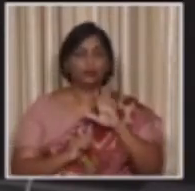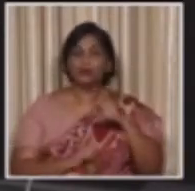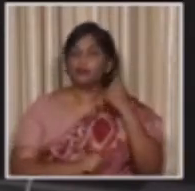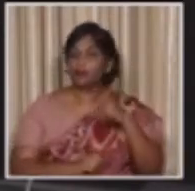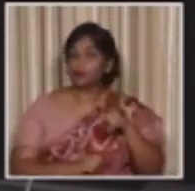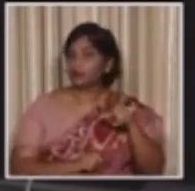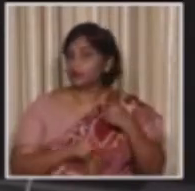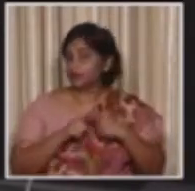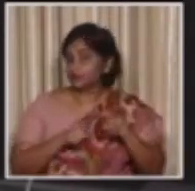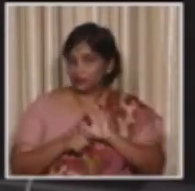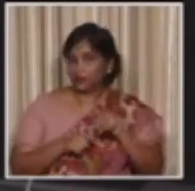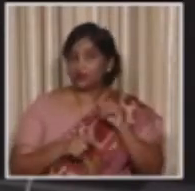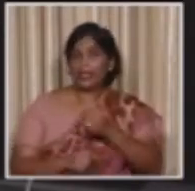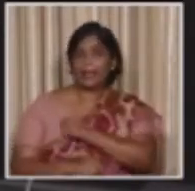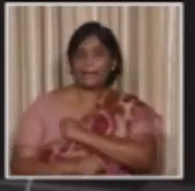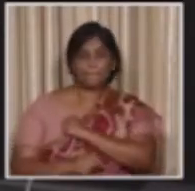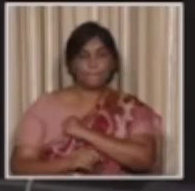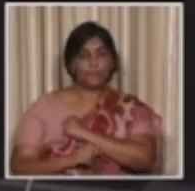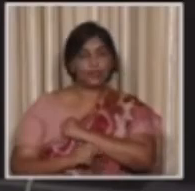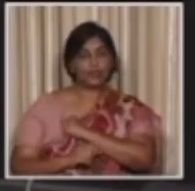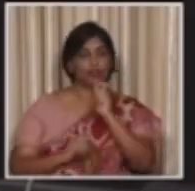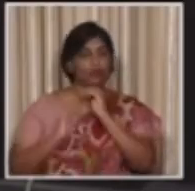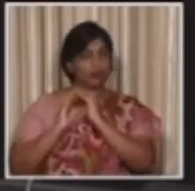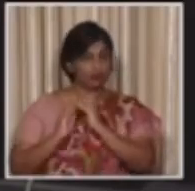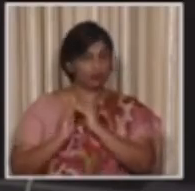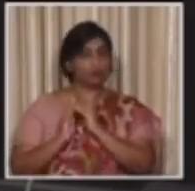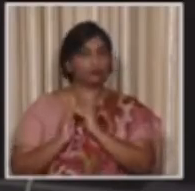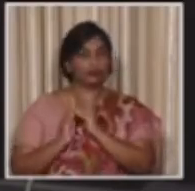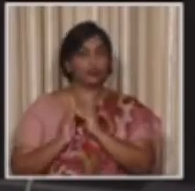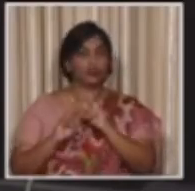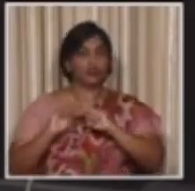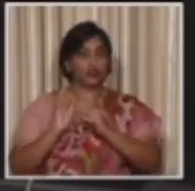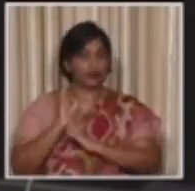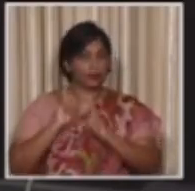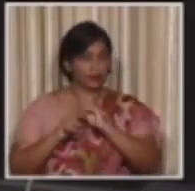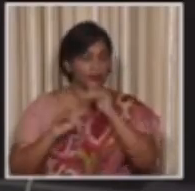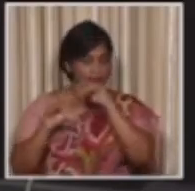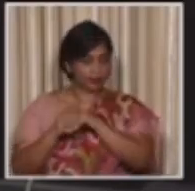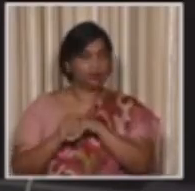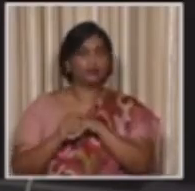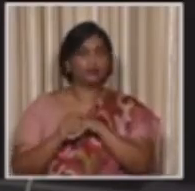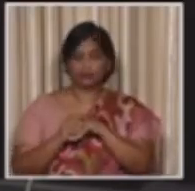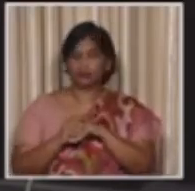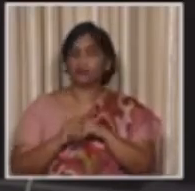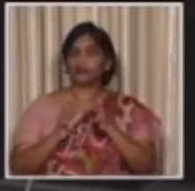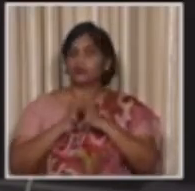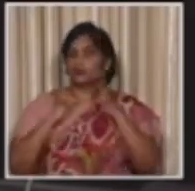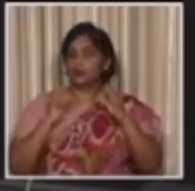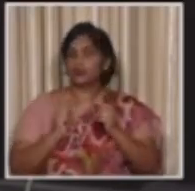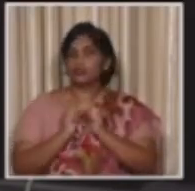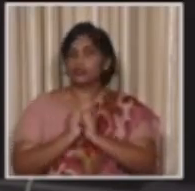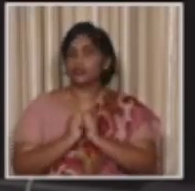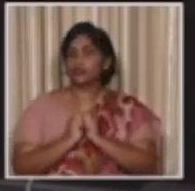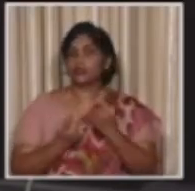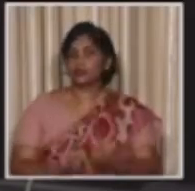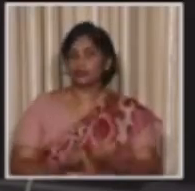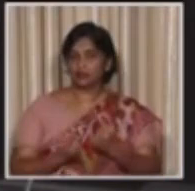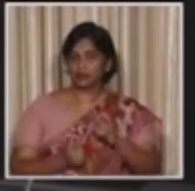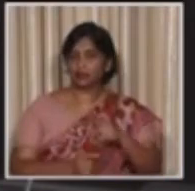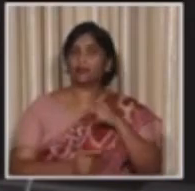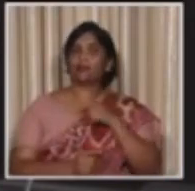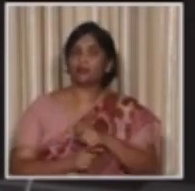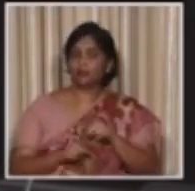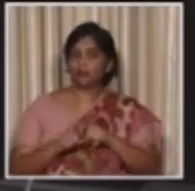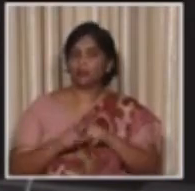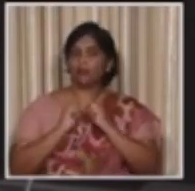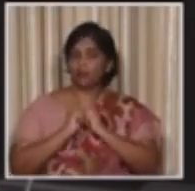නිසා ඒ විතරක් නෙවෙයි තානාපති විදේශ කටයුතු අමාත්‍යාංශය යටතේ තියෙන අංශවලත් විශාල සේවක හිඟයක් මේ දවස්වල පවතිනවා.